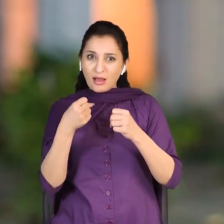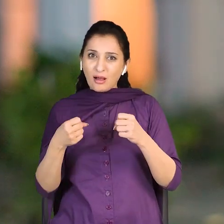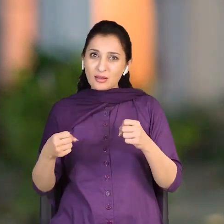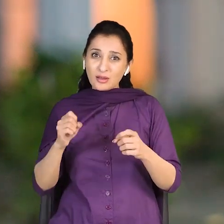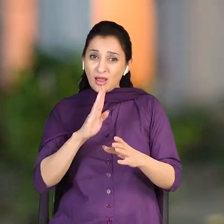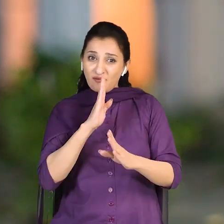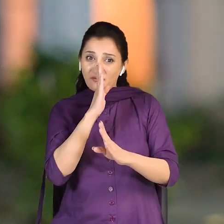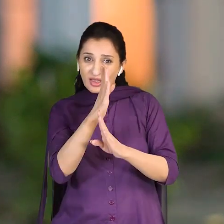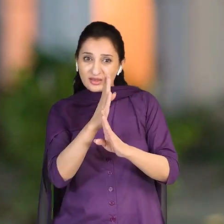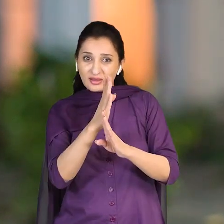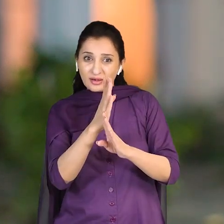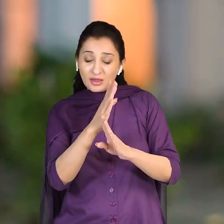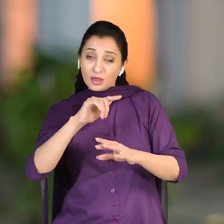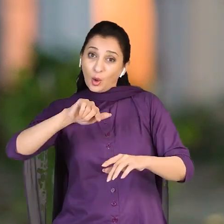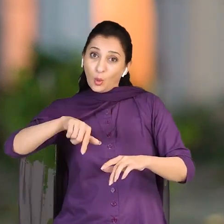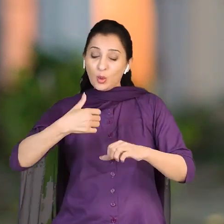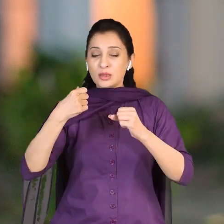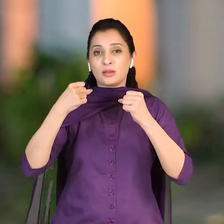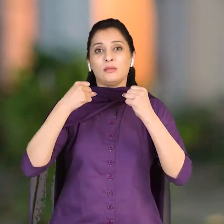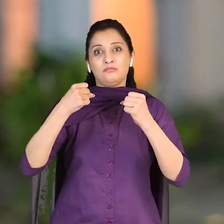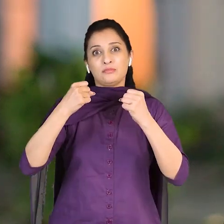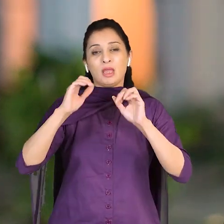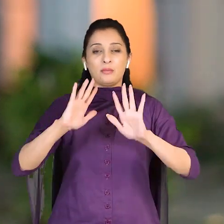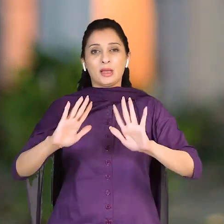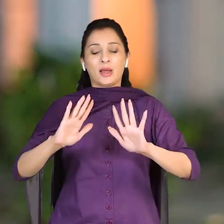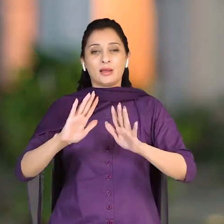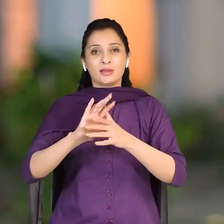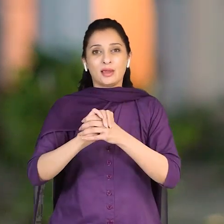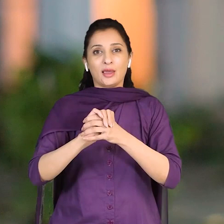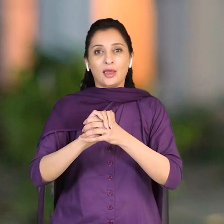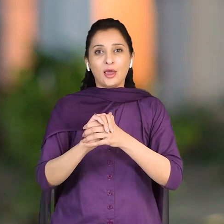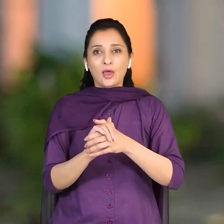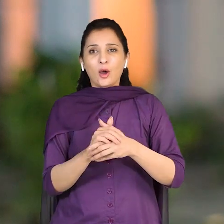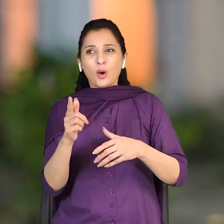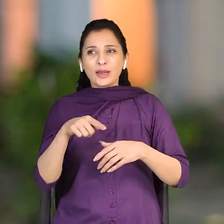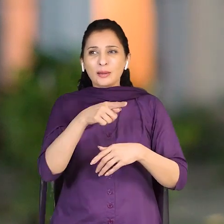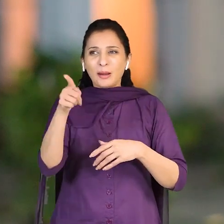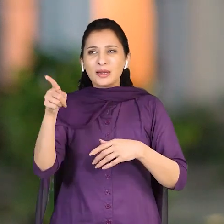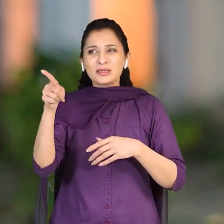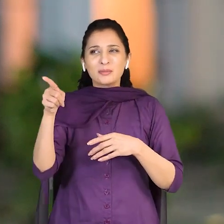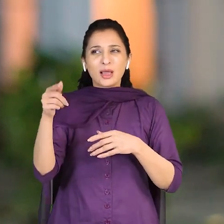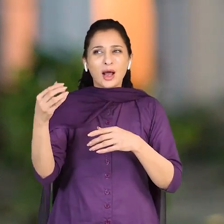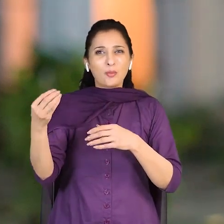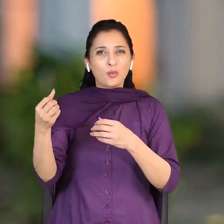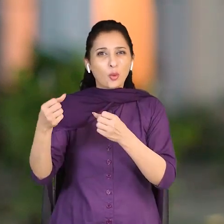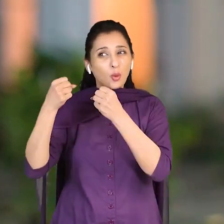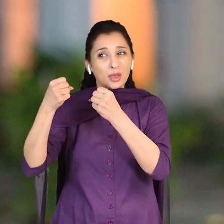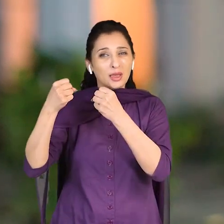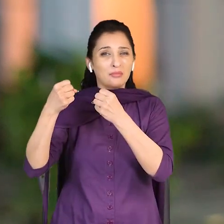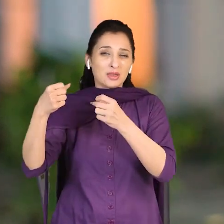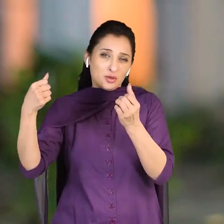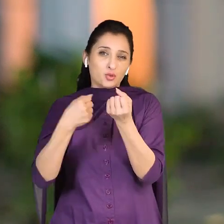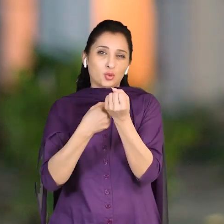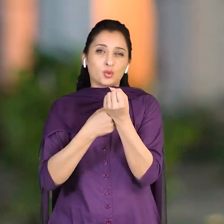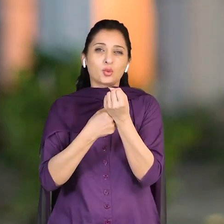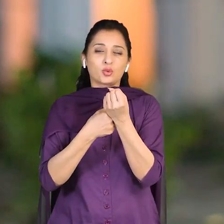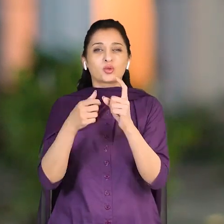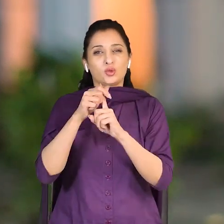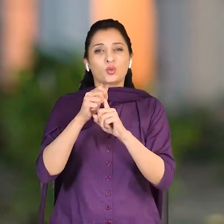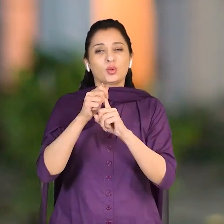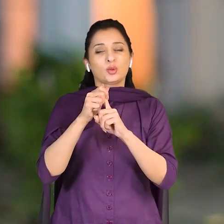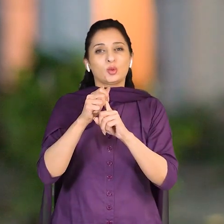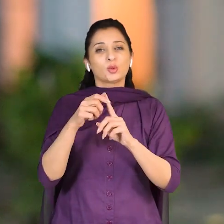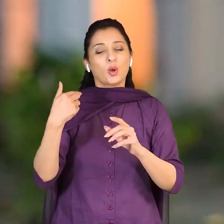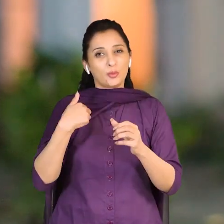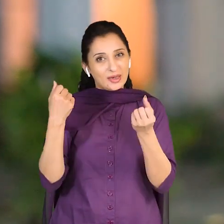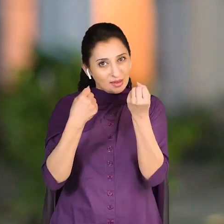लड़ने के लिए आपको कहीं ना कहीं से ख़ुद एक हिम्मत आती है और कहीं और से भी एक आपको हिम्मत चाहिए होती है और वो